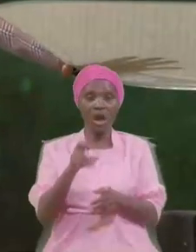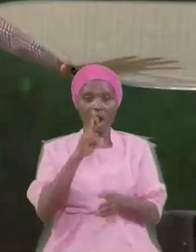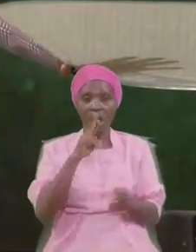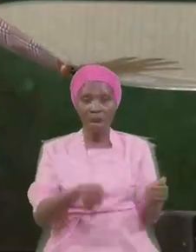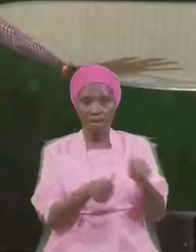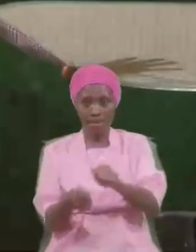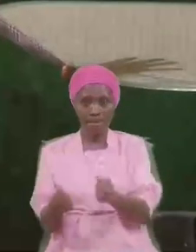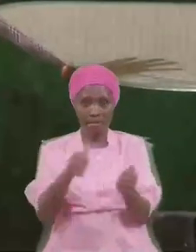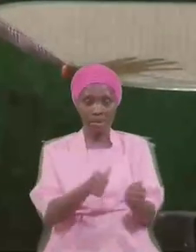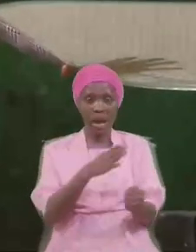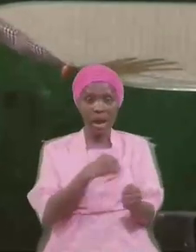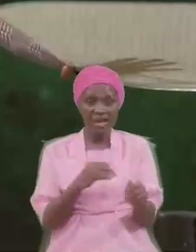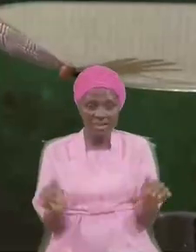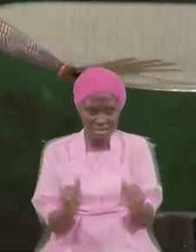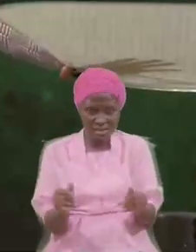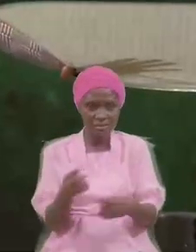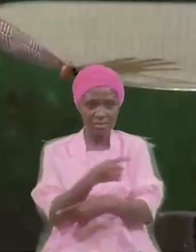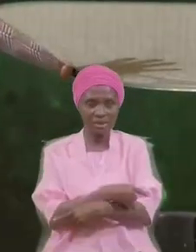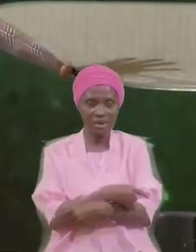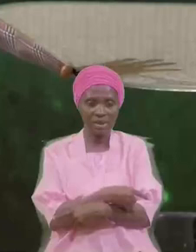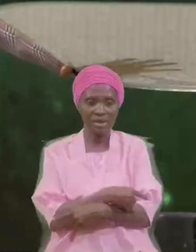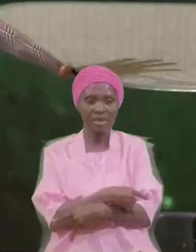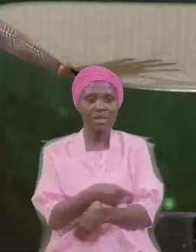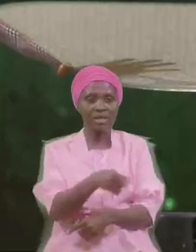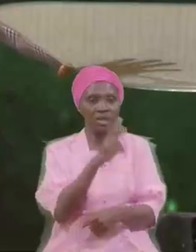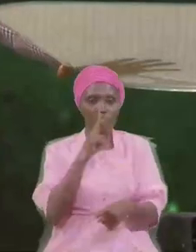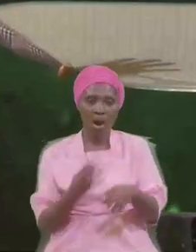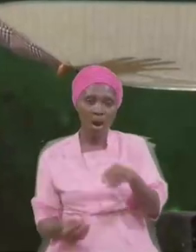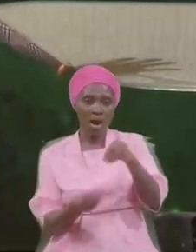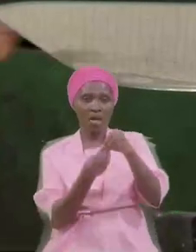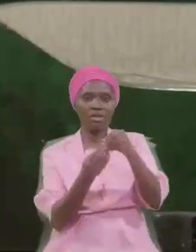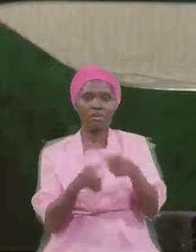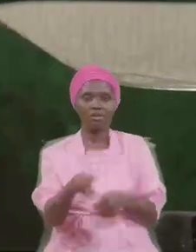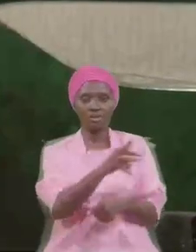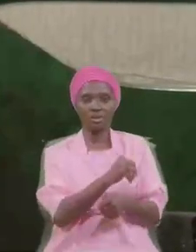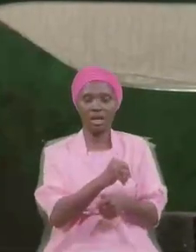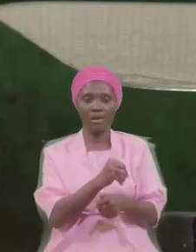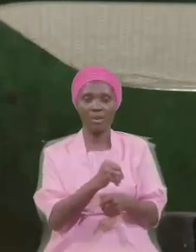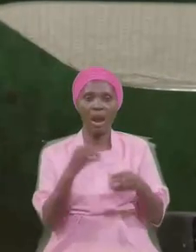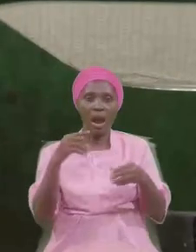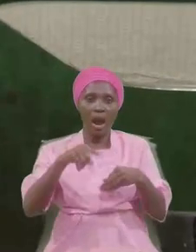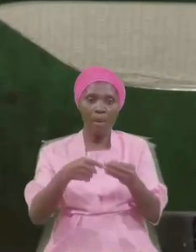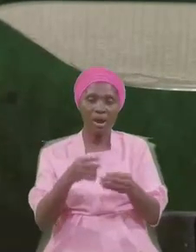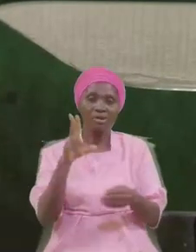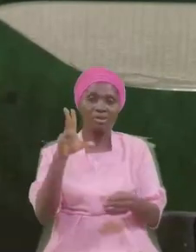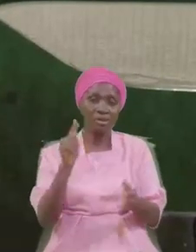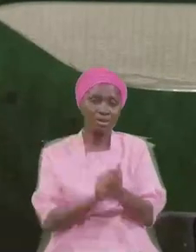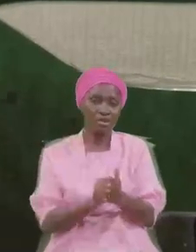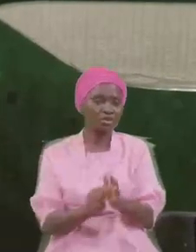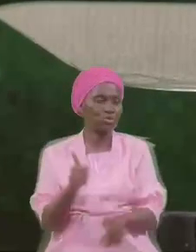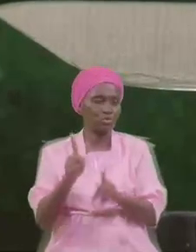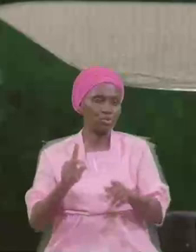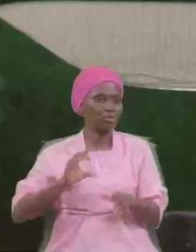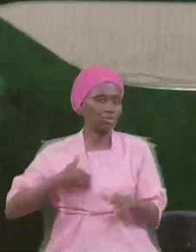jour-là, le nombre des disciples s'augmenta d'environ 3000 âmes. Ce sont les